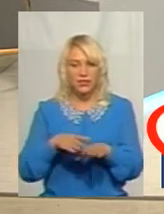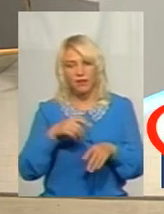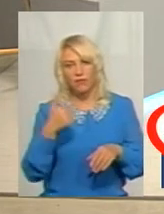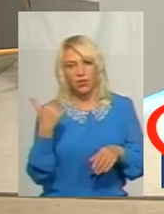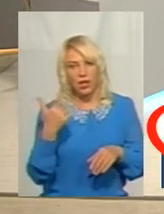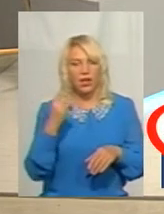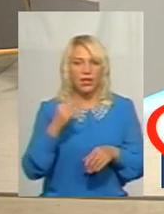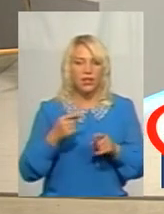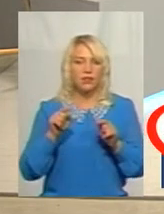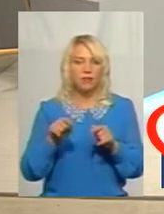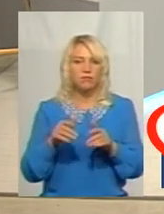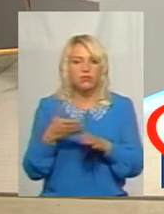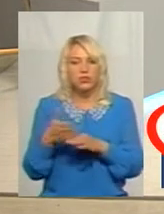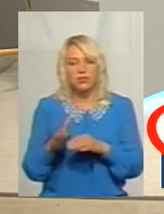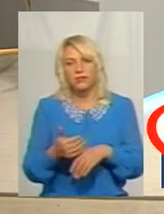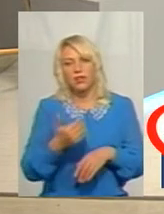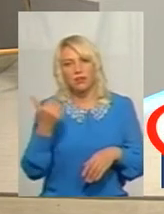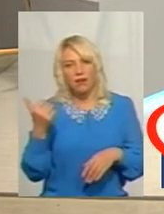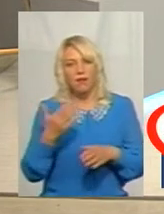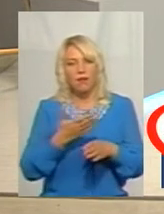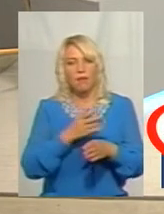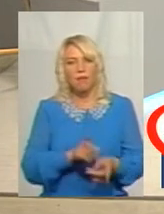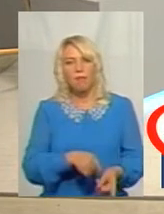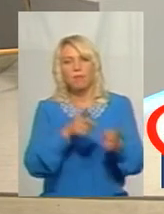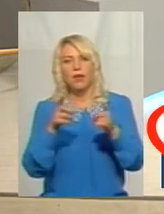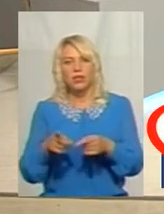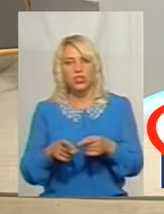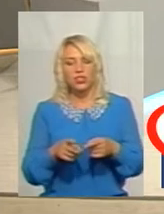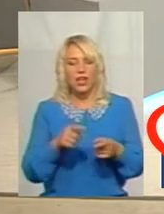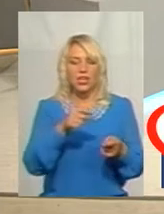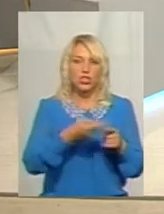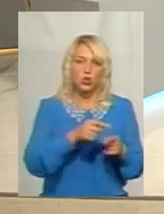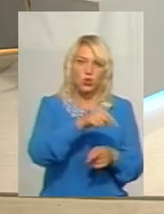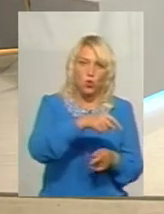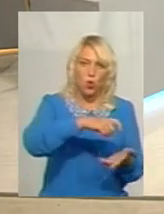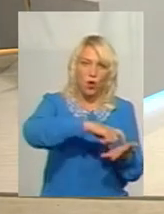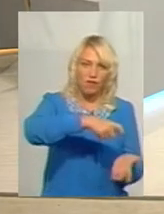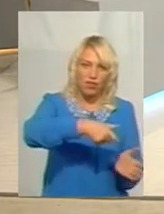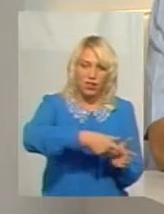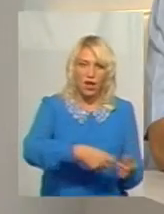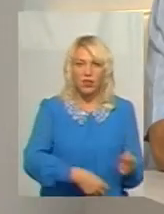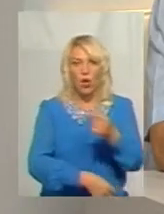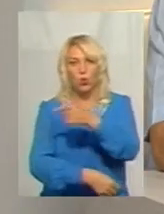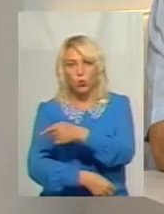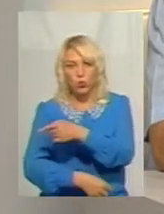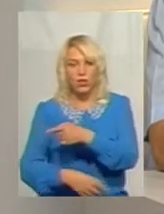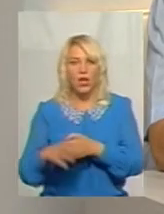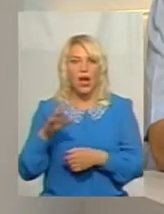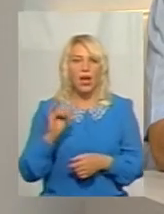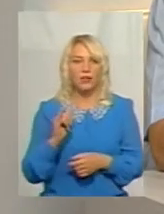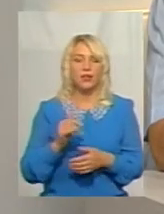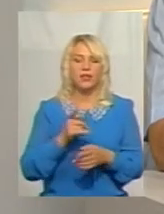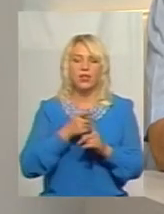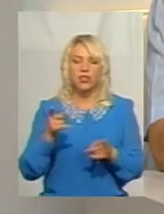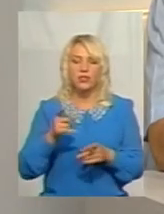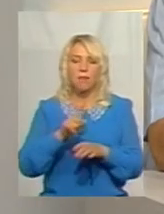відповідно, якась черга перейшла з цього квадрата туди. На час медичних оглядів ми